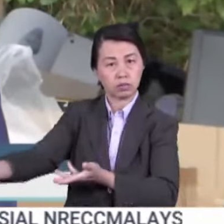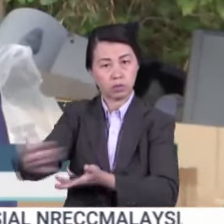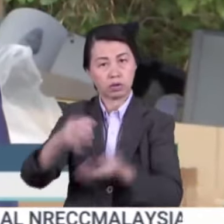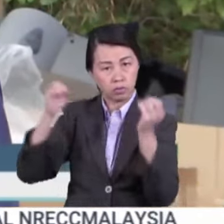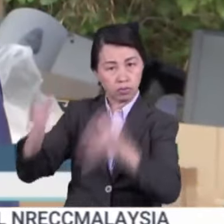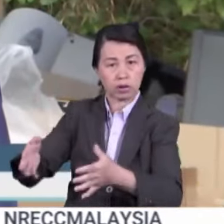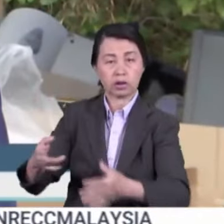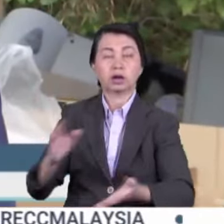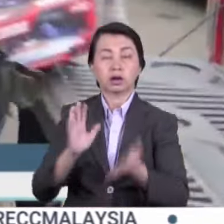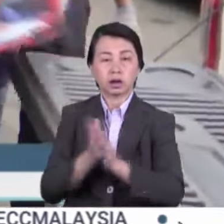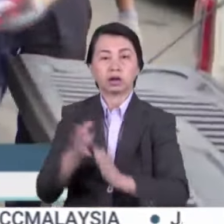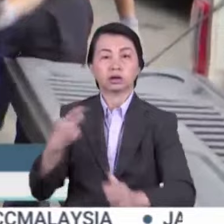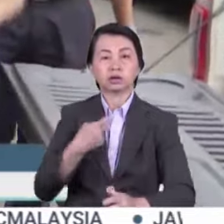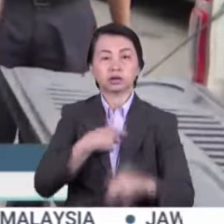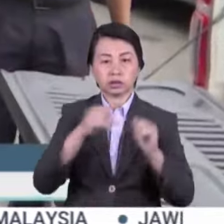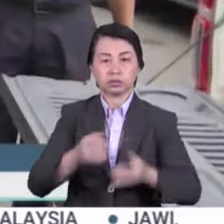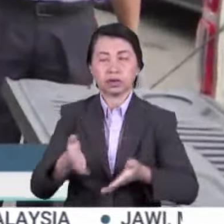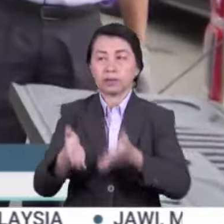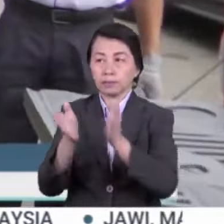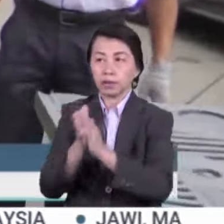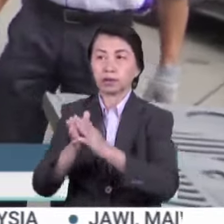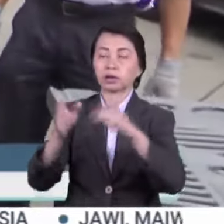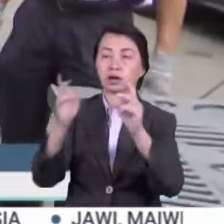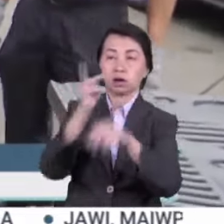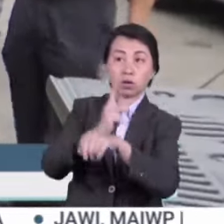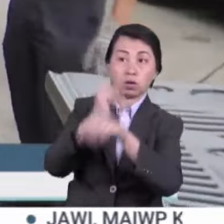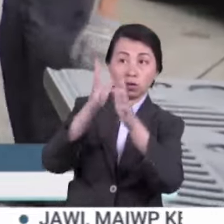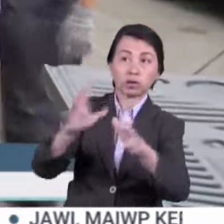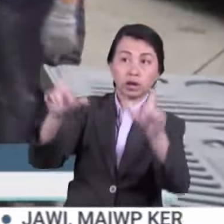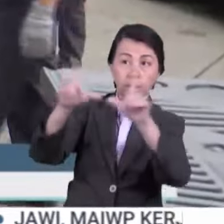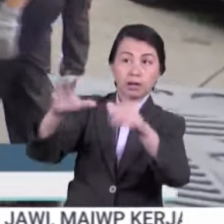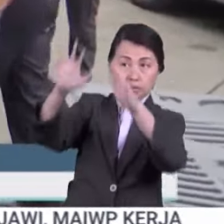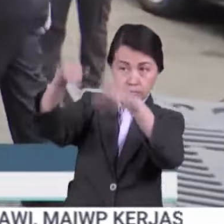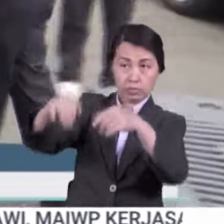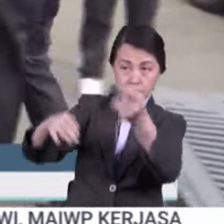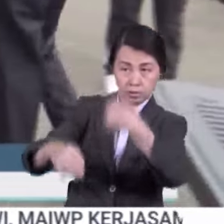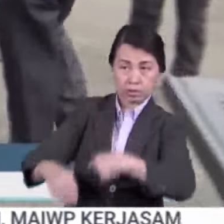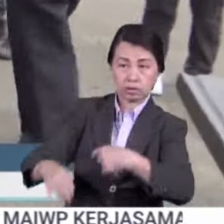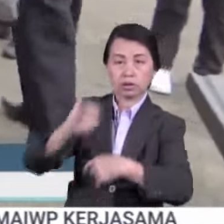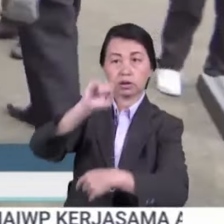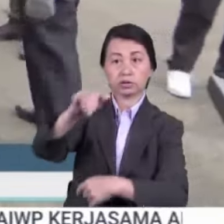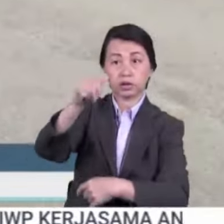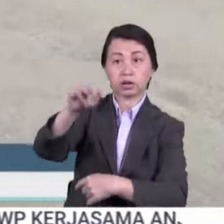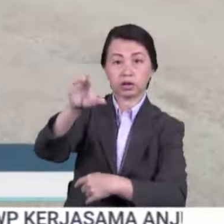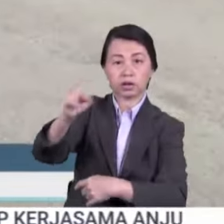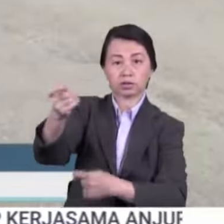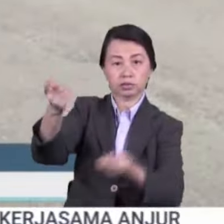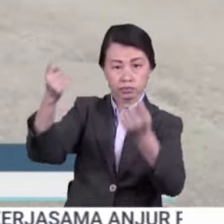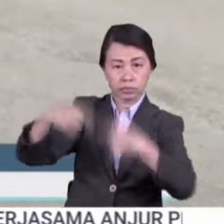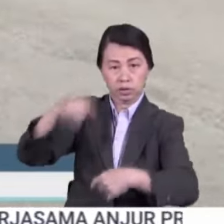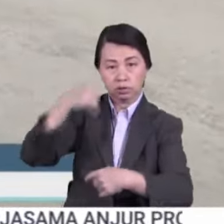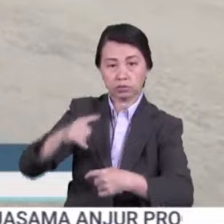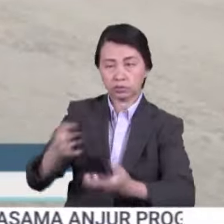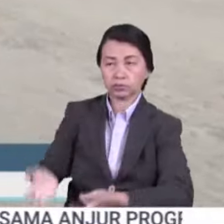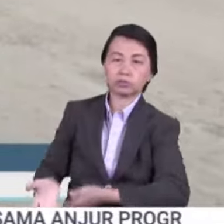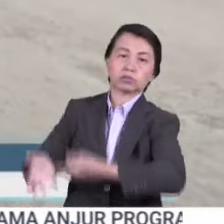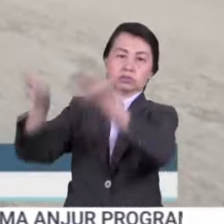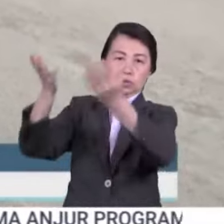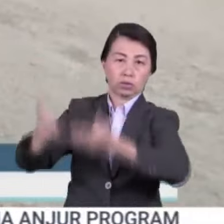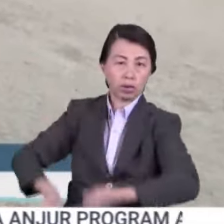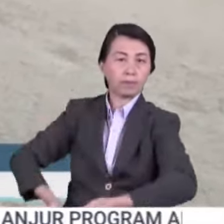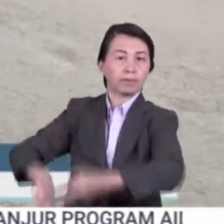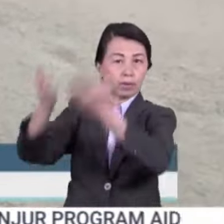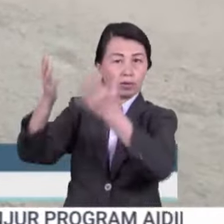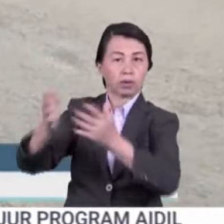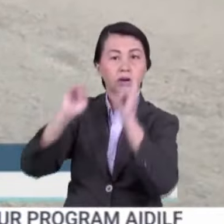boleh minta kontraktor yang berlesen ataupun premis yang dilesenkan oleh Jabatan Alam Sekitar untuk mengangkut daripada sini